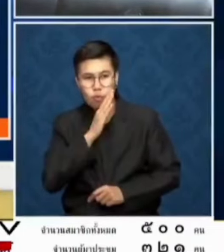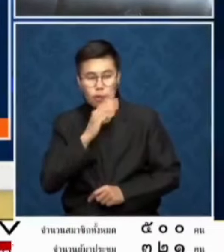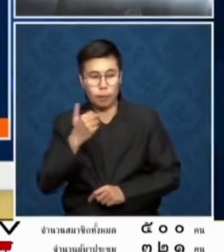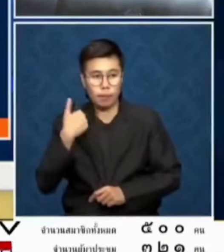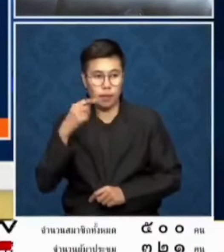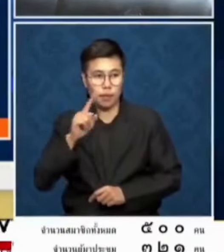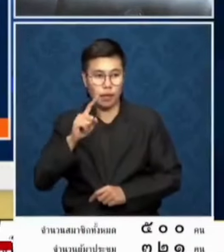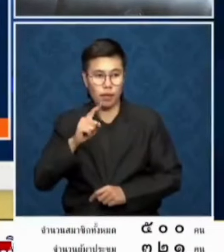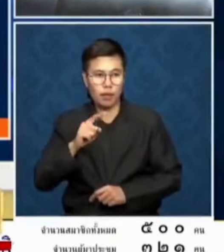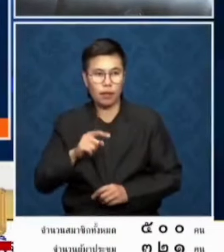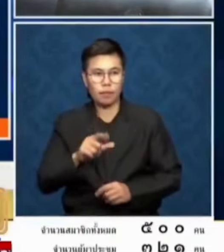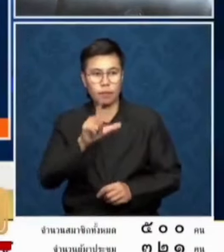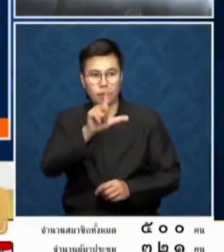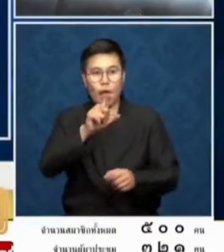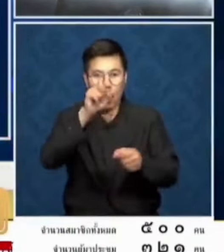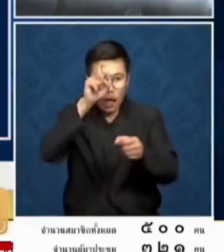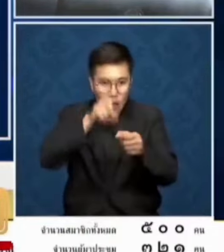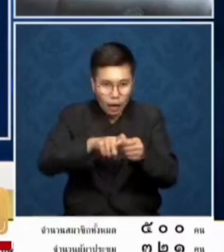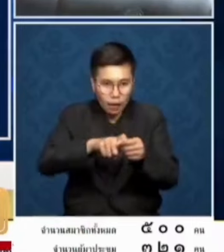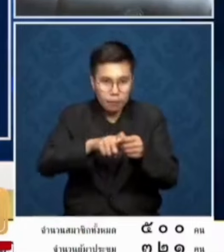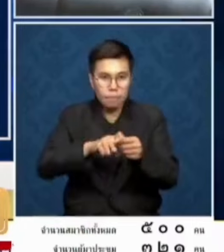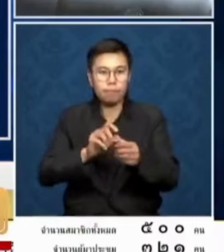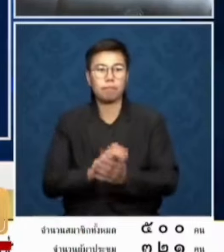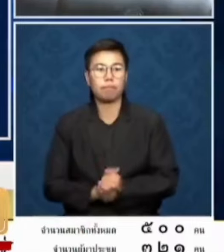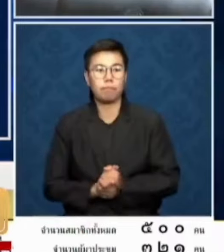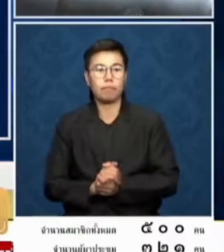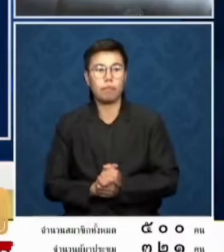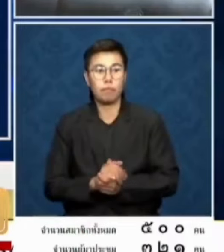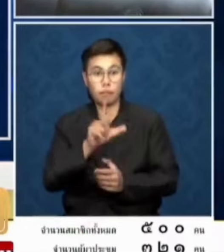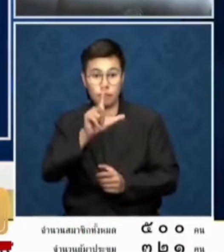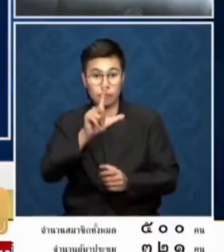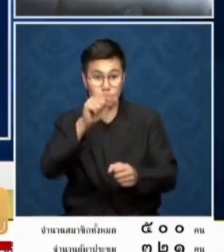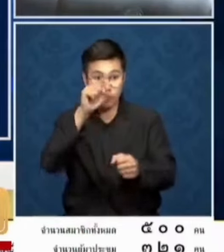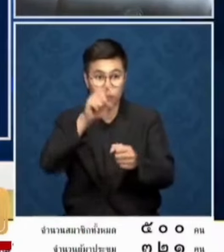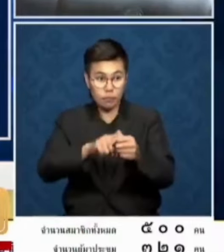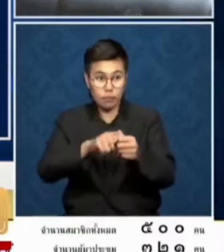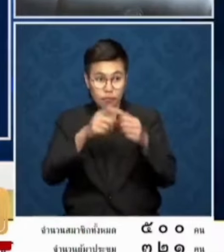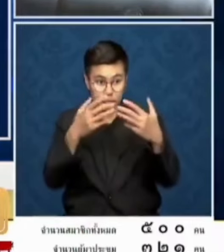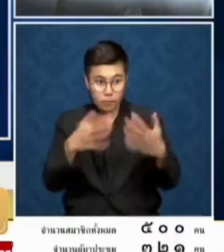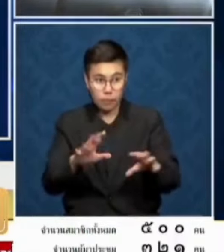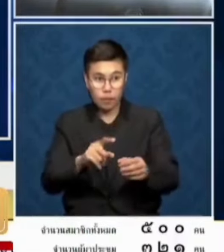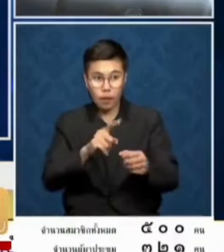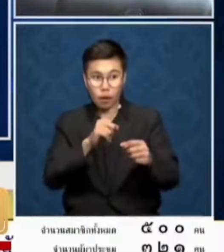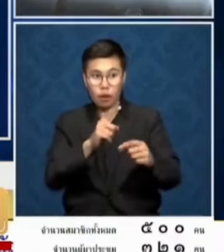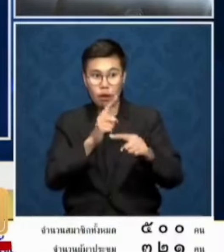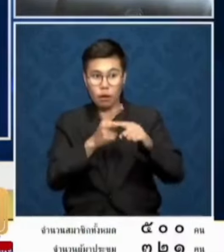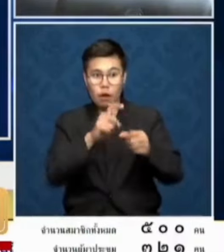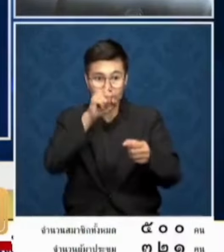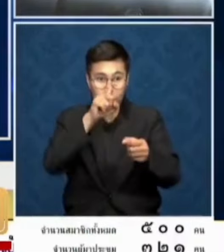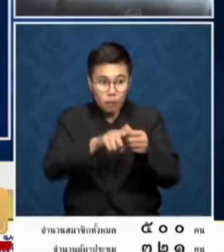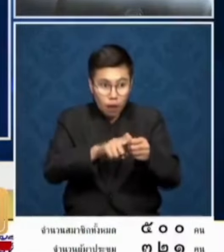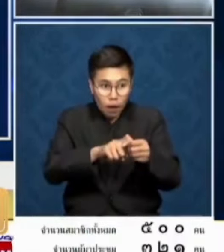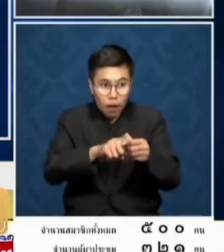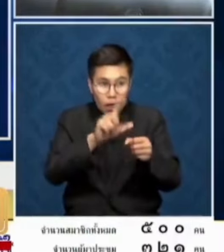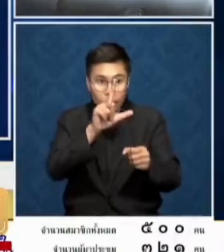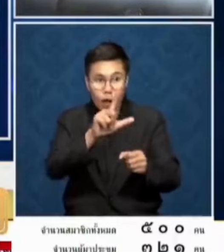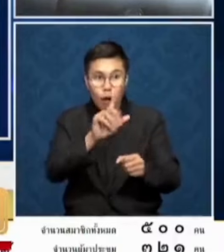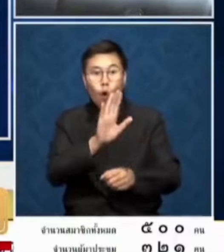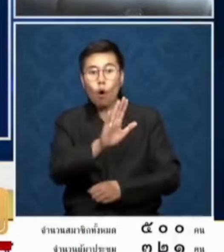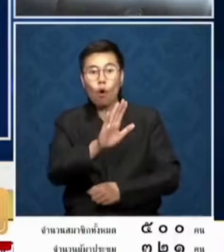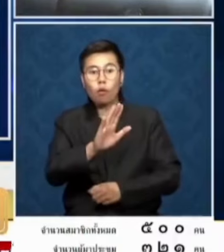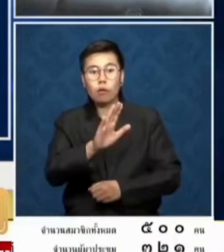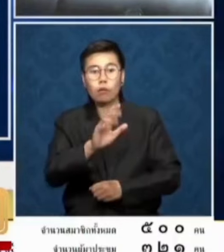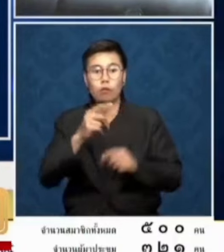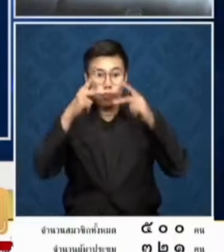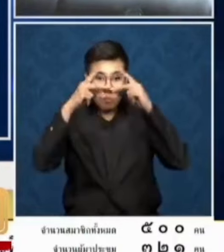มีให้แอดไลน์ค่ะสายแล้วถัดไปค่ะพอแอดไลน์ไปค่ะเราก็จะเจอแบบไลน์แอดนะคะอันนี้ก็คือไลน์แอดของมิจฉาชีพอีกนะ